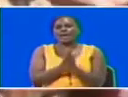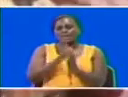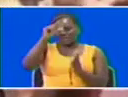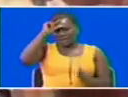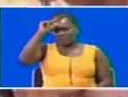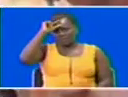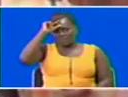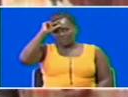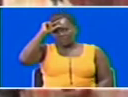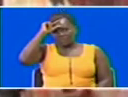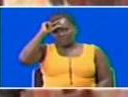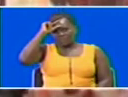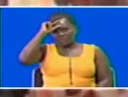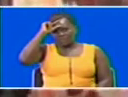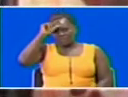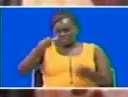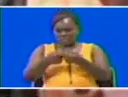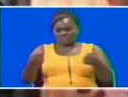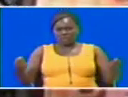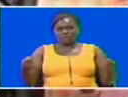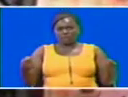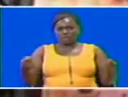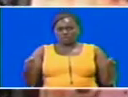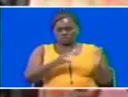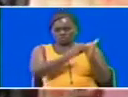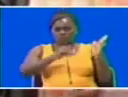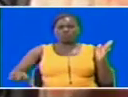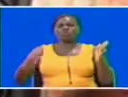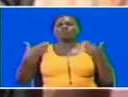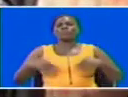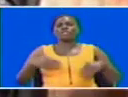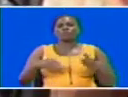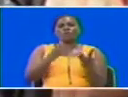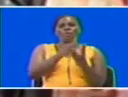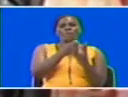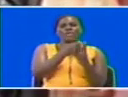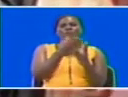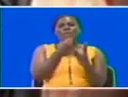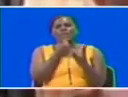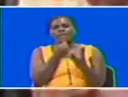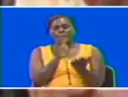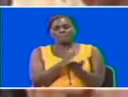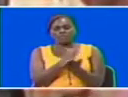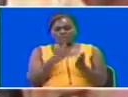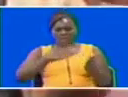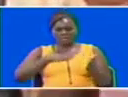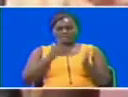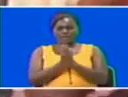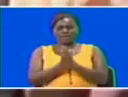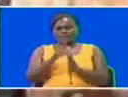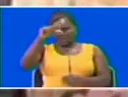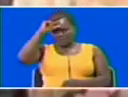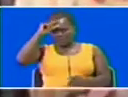sababu walikuwa mpaka kwa magazeti, iweze kuwaondoa kwa nini katikati yetu na serikali.